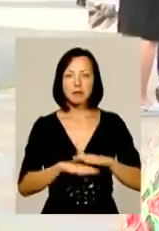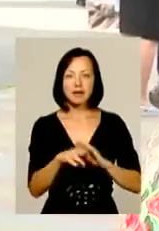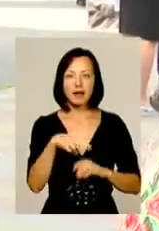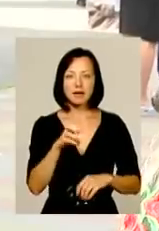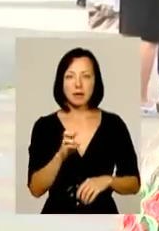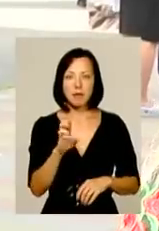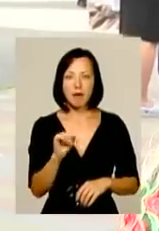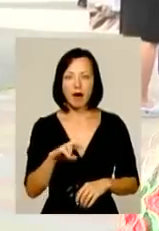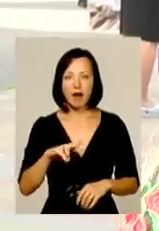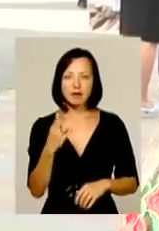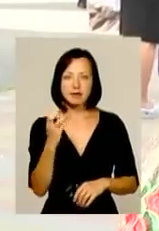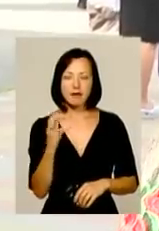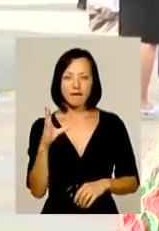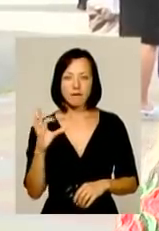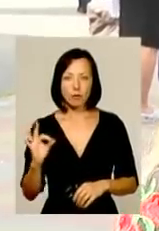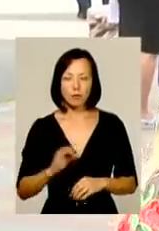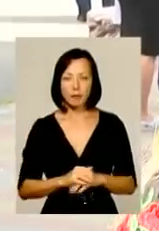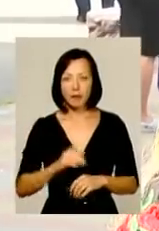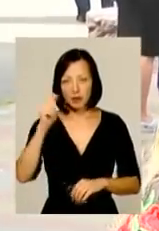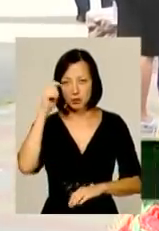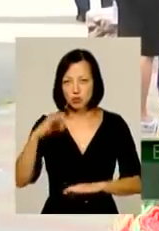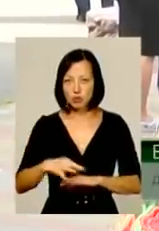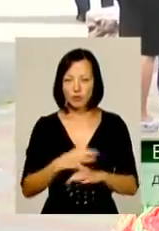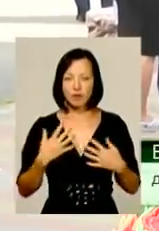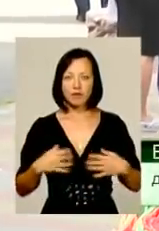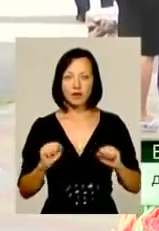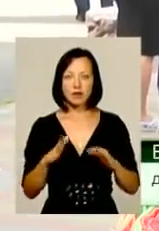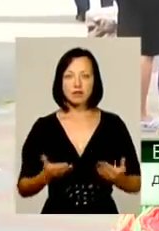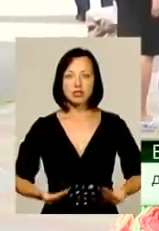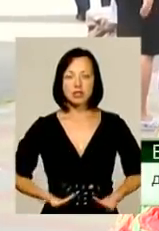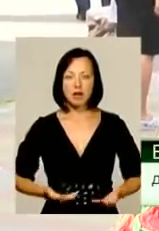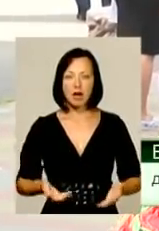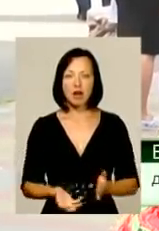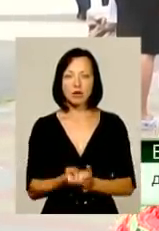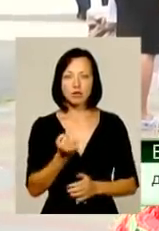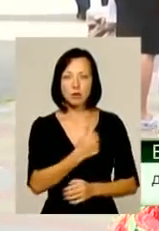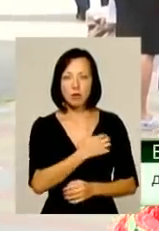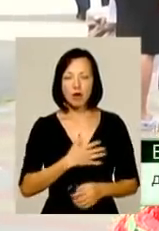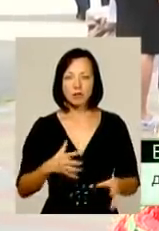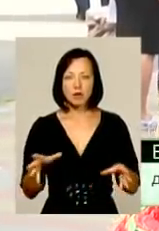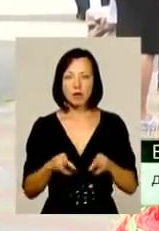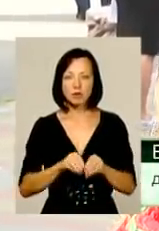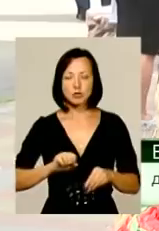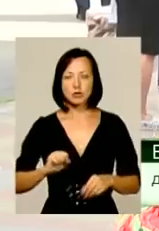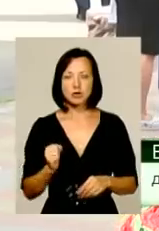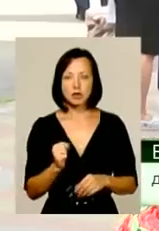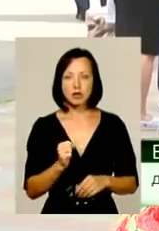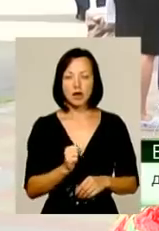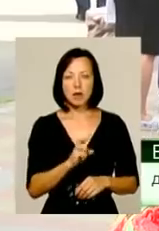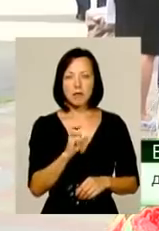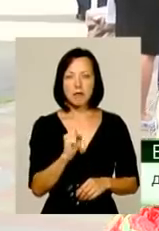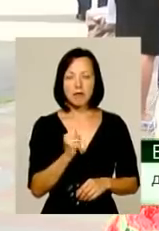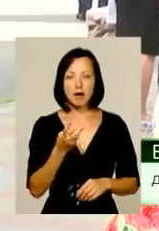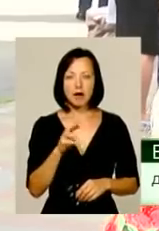Чоловік віддав життя рятуючи поранених разом зі своїми побратимами, з Мішою